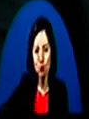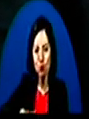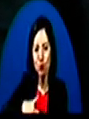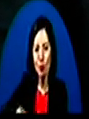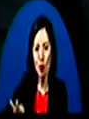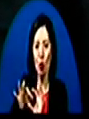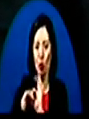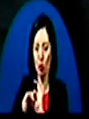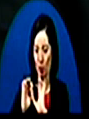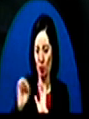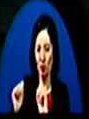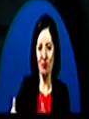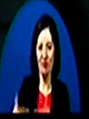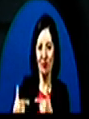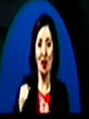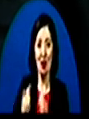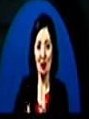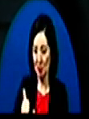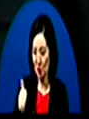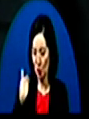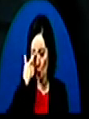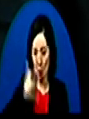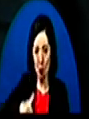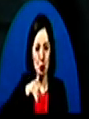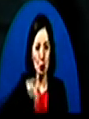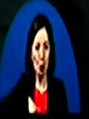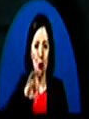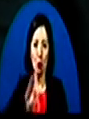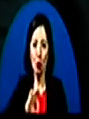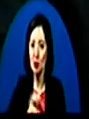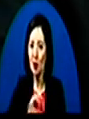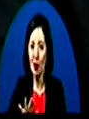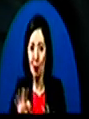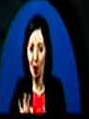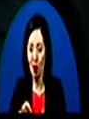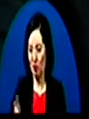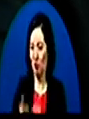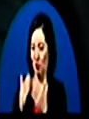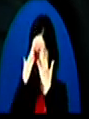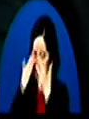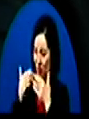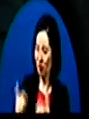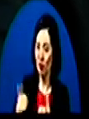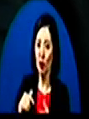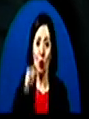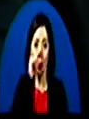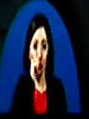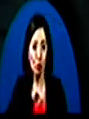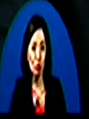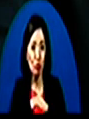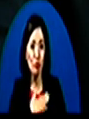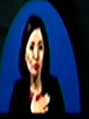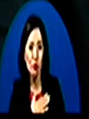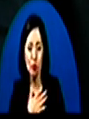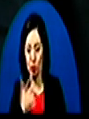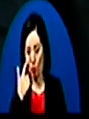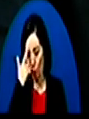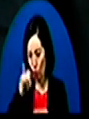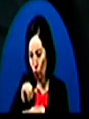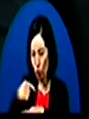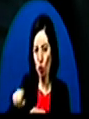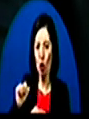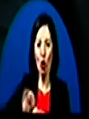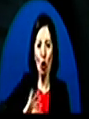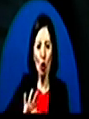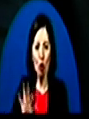дотооддоо коронавирусны халдвар тархаагагүй явдал талархалтай хандмаар байна. Харин Оросын талаас Монгол улсад коронавирусны